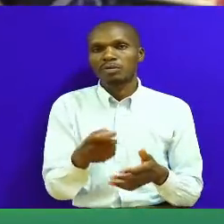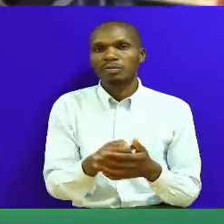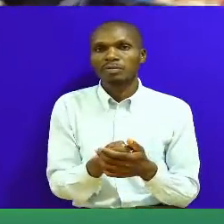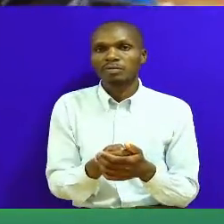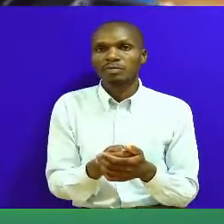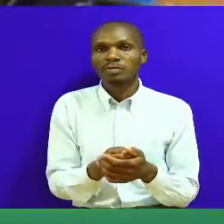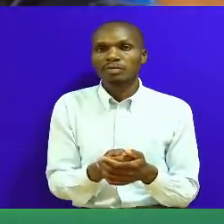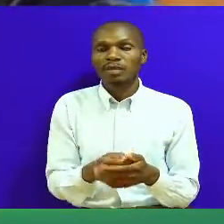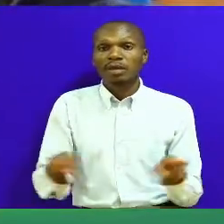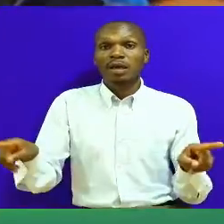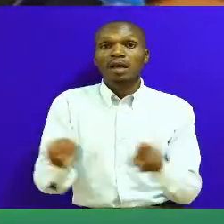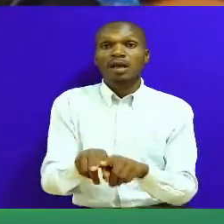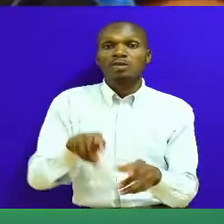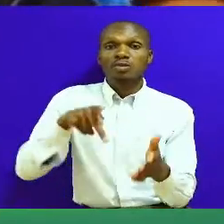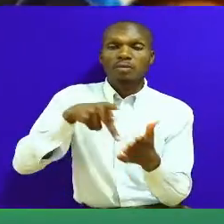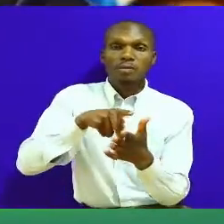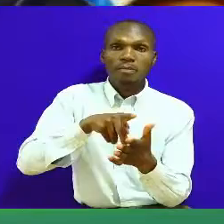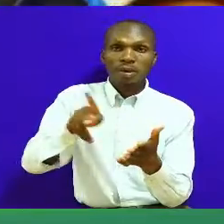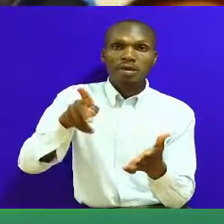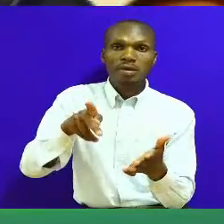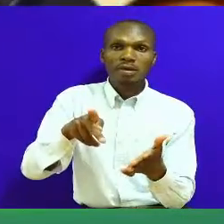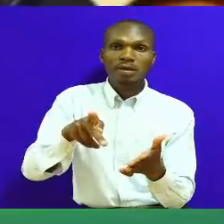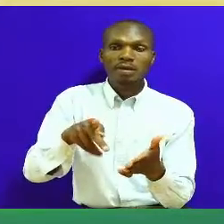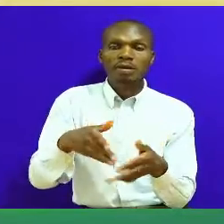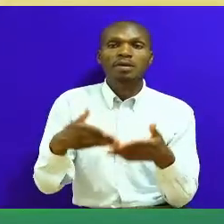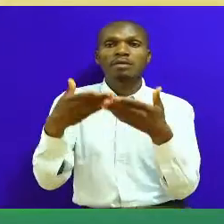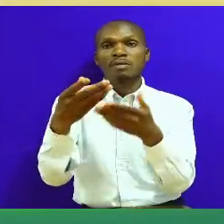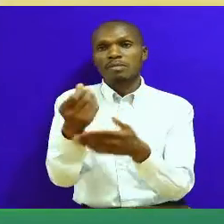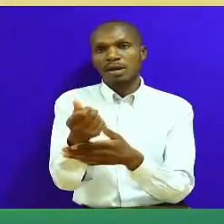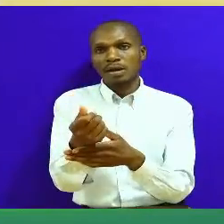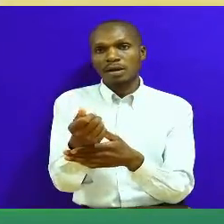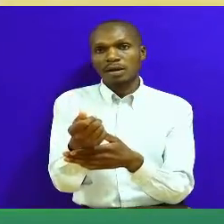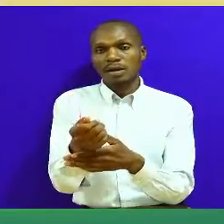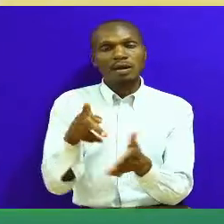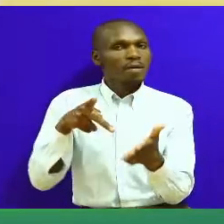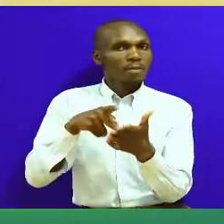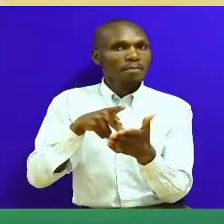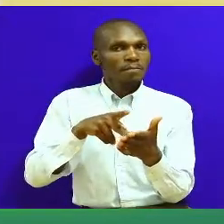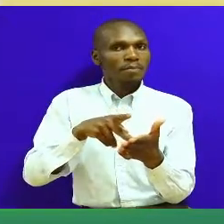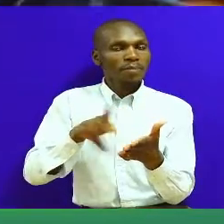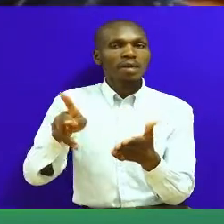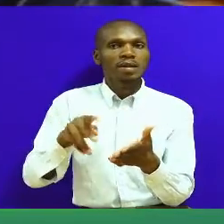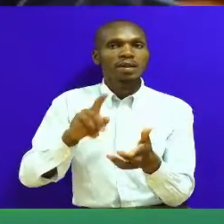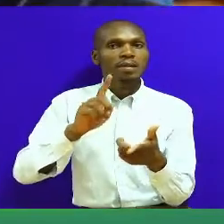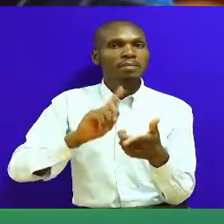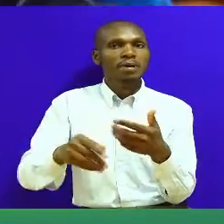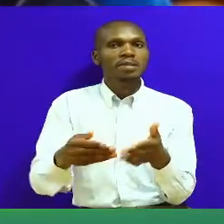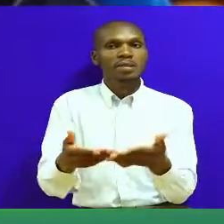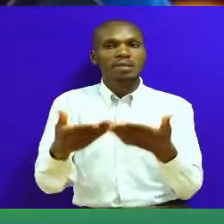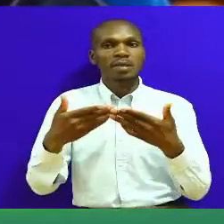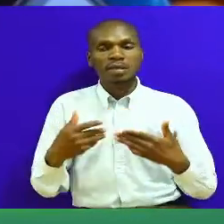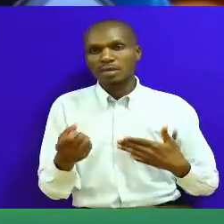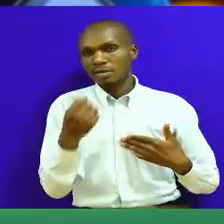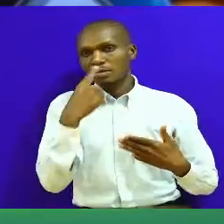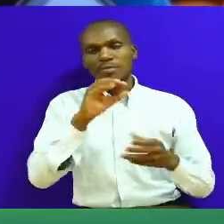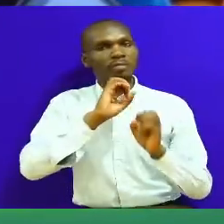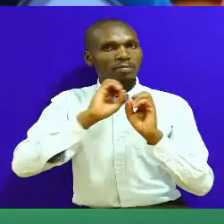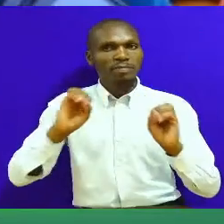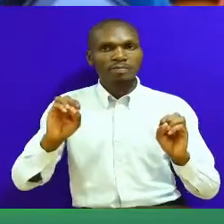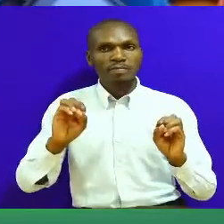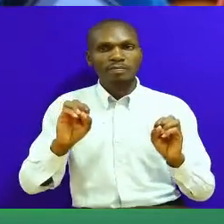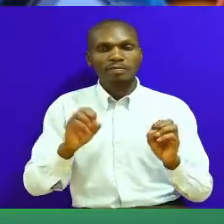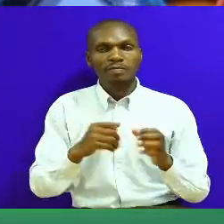because we paid to lipa ntuwa bahachi bese. Tuakanetekare lakini mbara toletera maliogo bakabono.